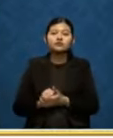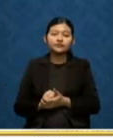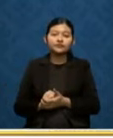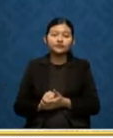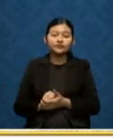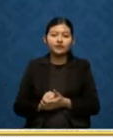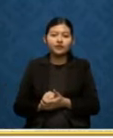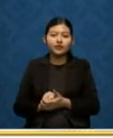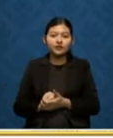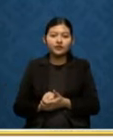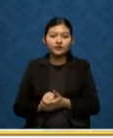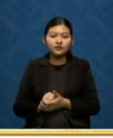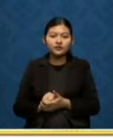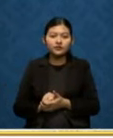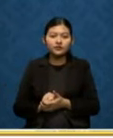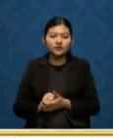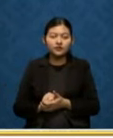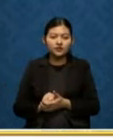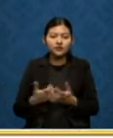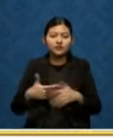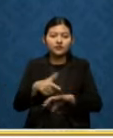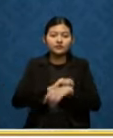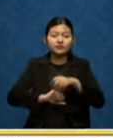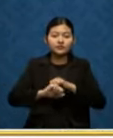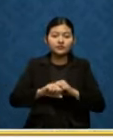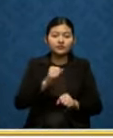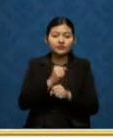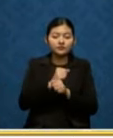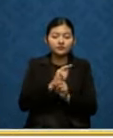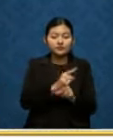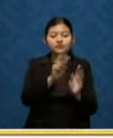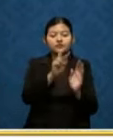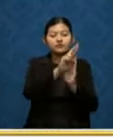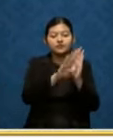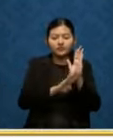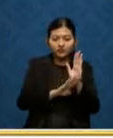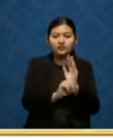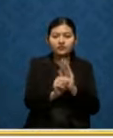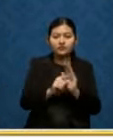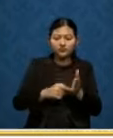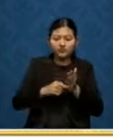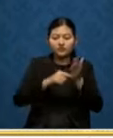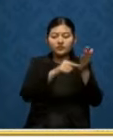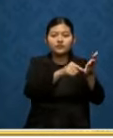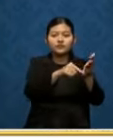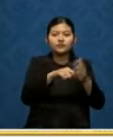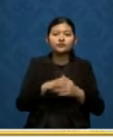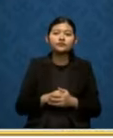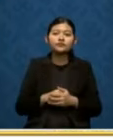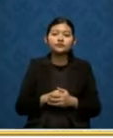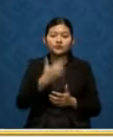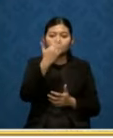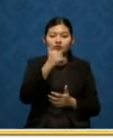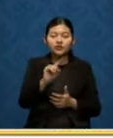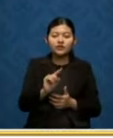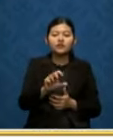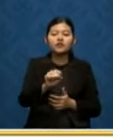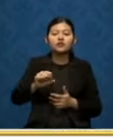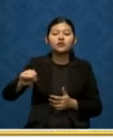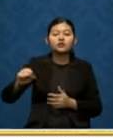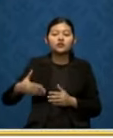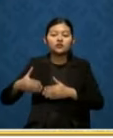ประธานผมขออนุญาตปฏิบัติตามระเบียบในเรื่องของการเสนอญัตตินะครับก็ด้วยหลักการเพื่อให้สภาผู้แทนราษฎรตั้ง